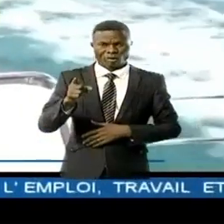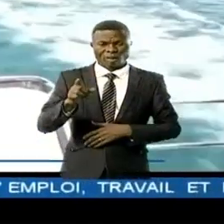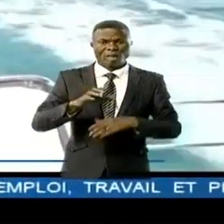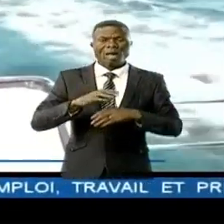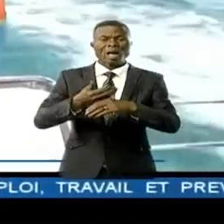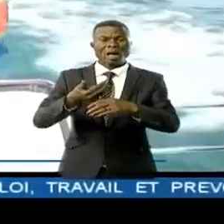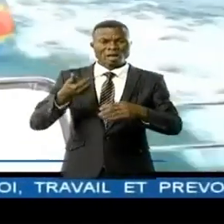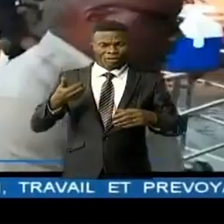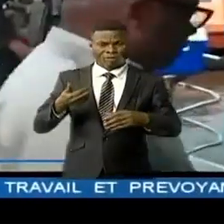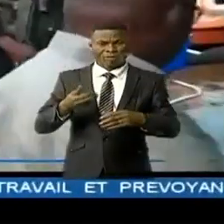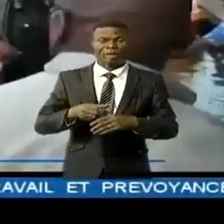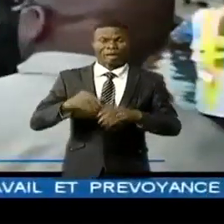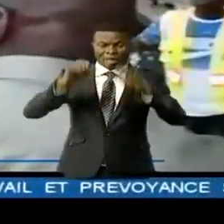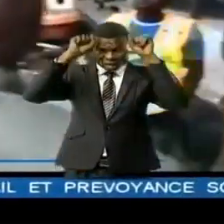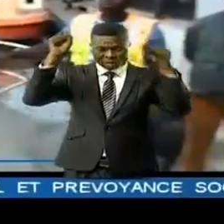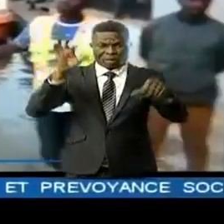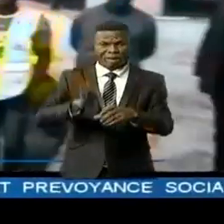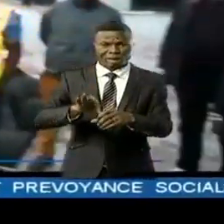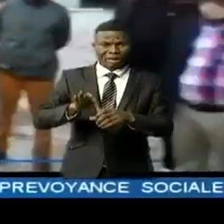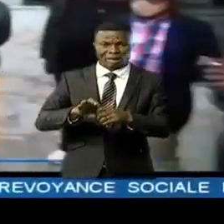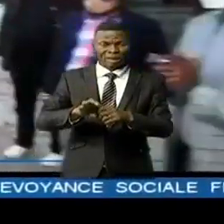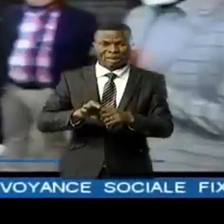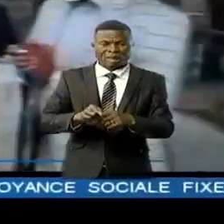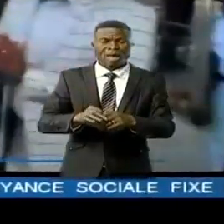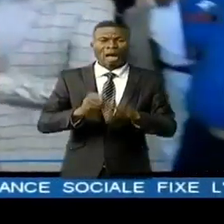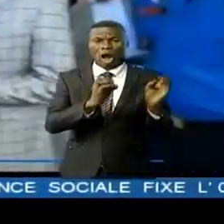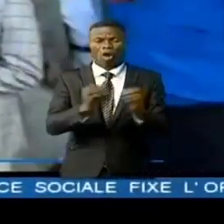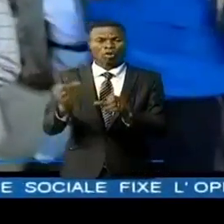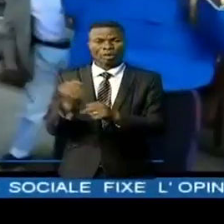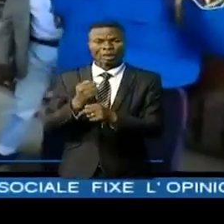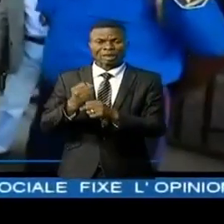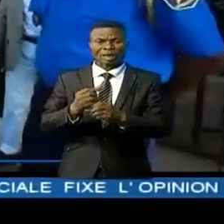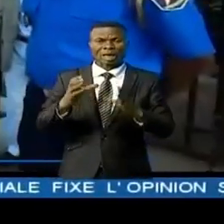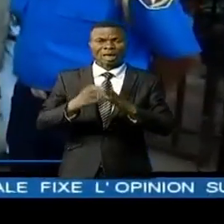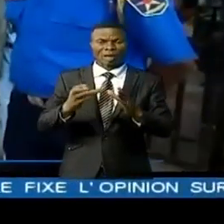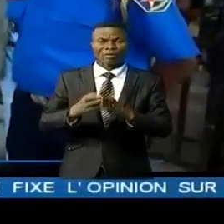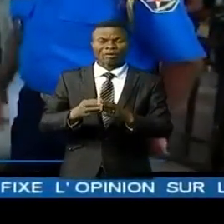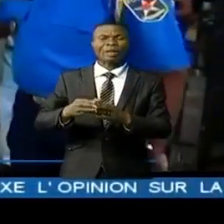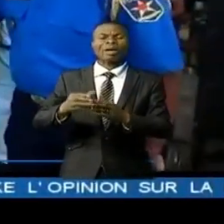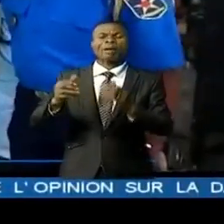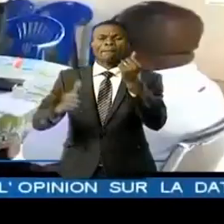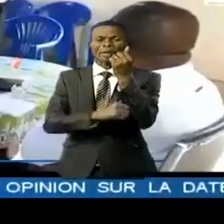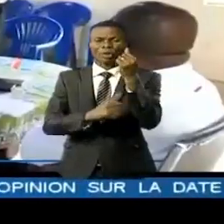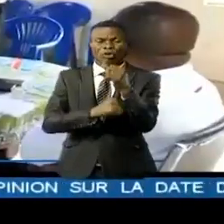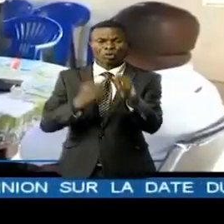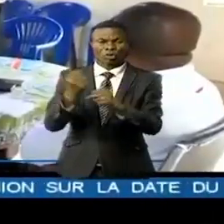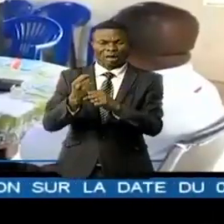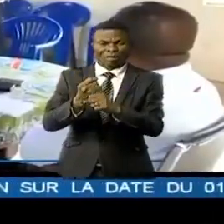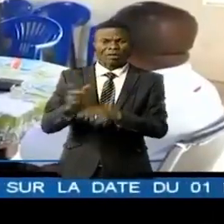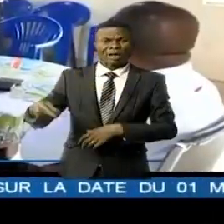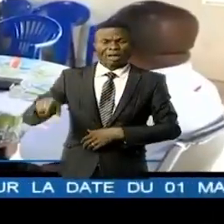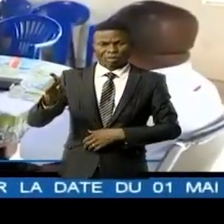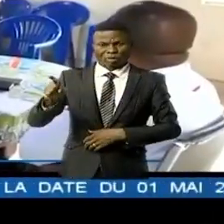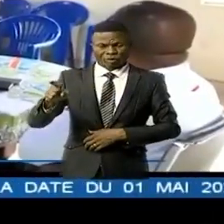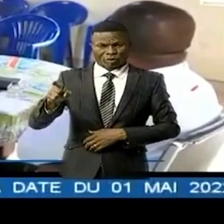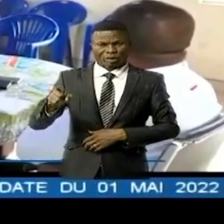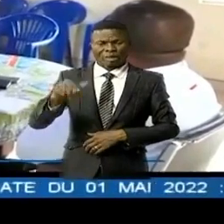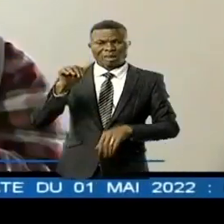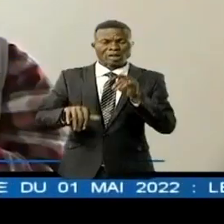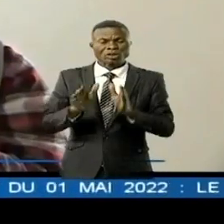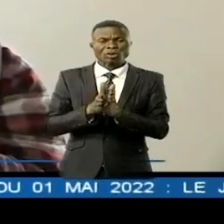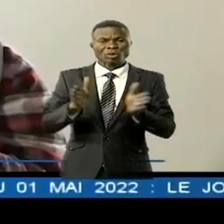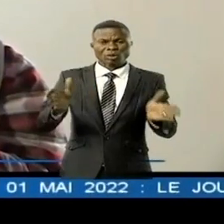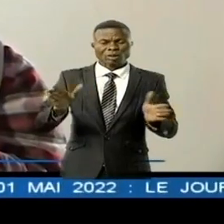avant, Denis Kadima Kazadi a eu une séance de travail avec les démembrements de la CENI de cette province au sein du secrétariat